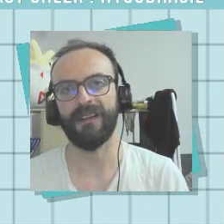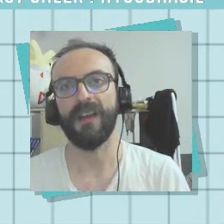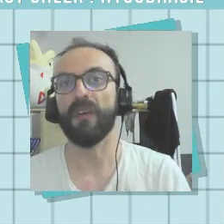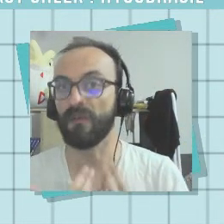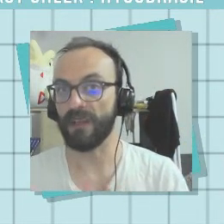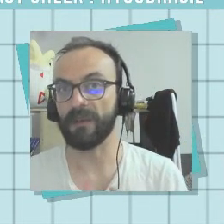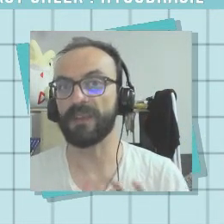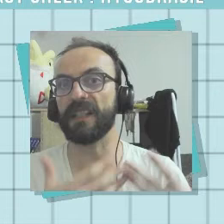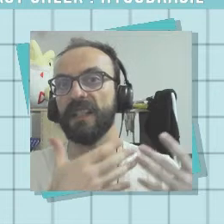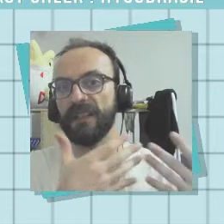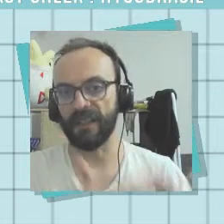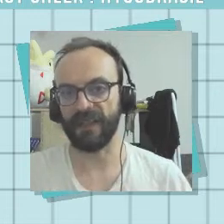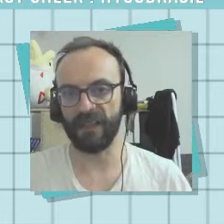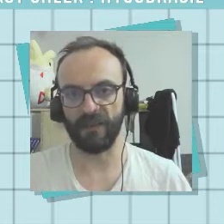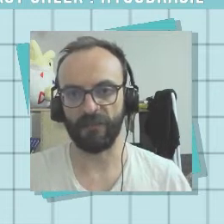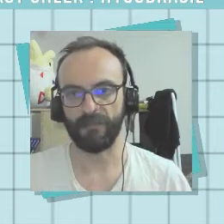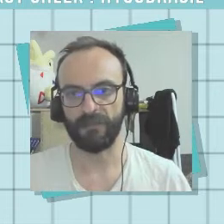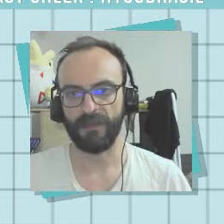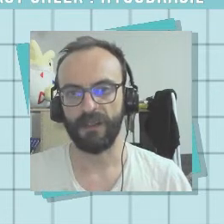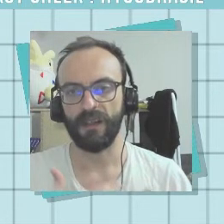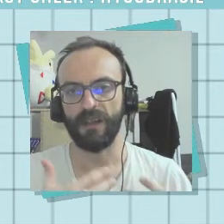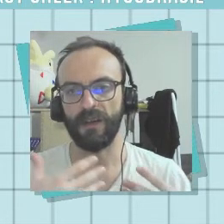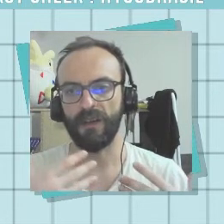voilà, où vous avez aussi des signes,